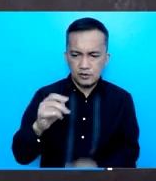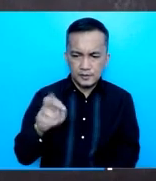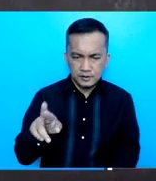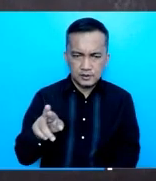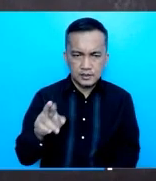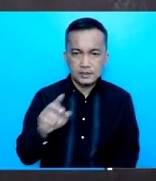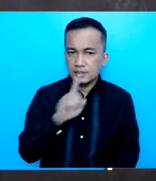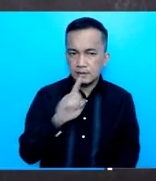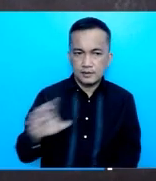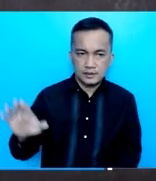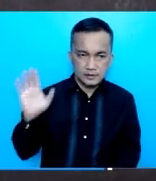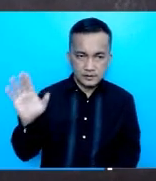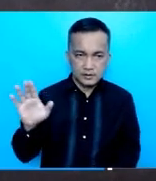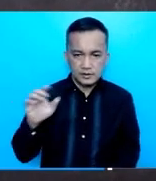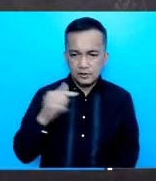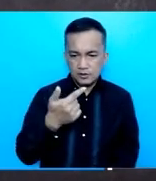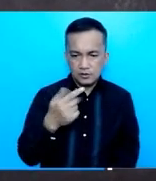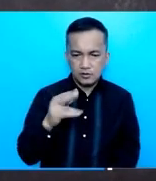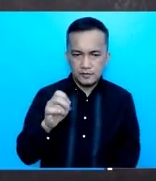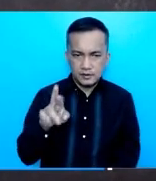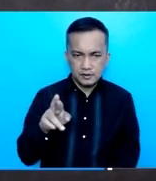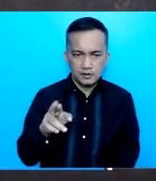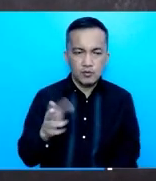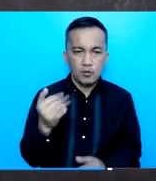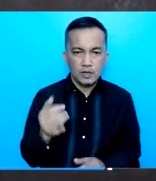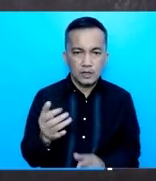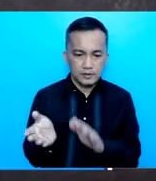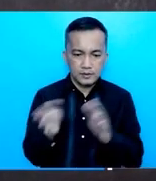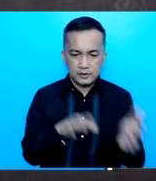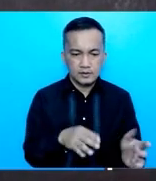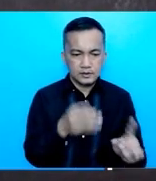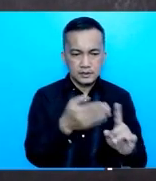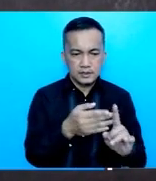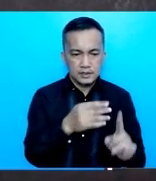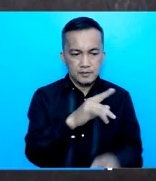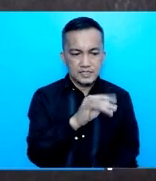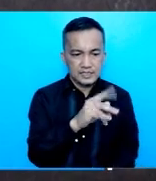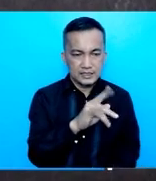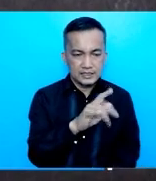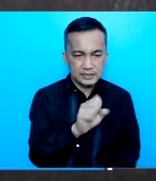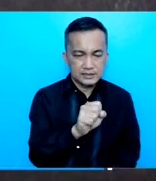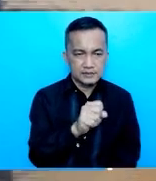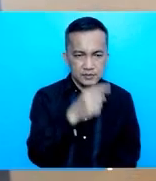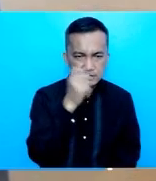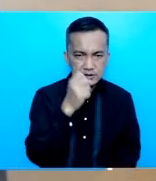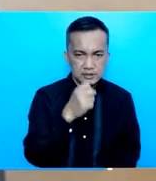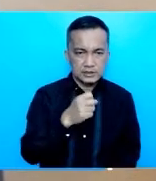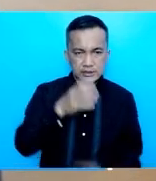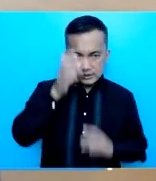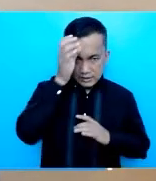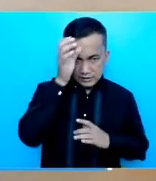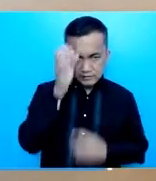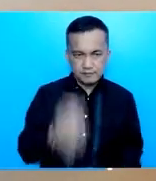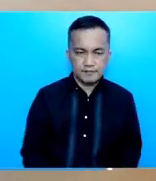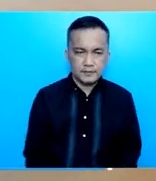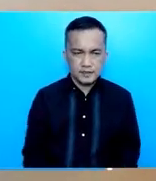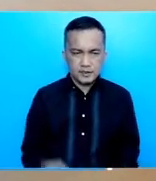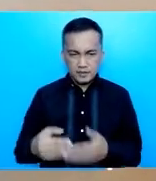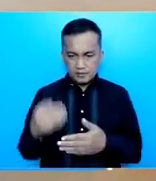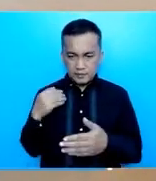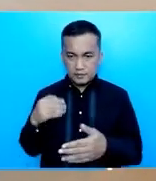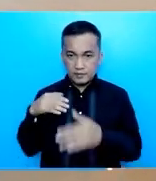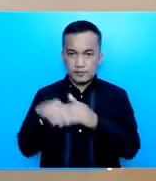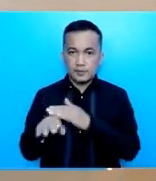siya bilang gobernador kasunod naman ng pagpanaw ni Perdeses dahil sa stomach cancer. Bago pa pumasok sa